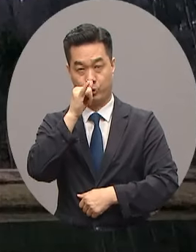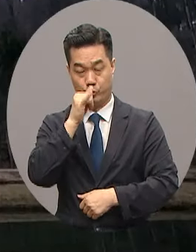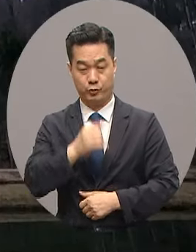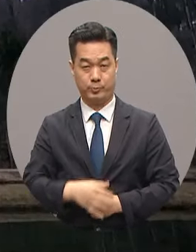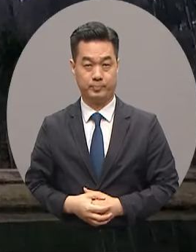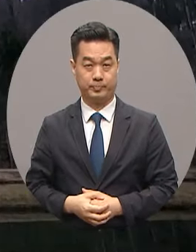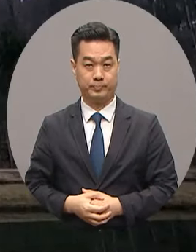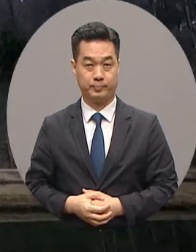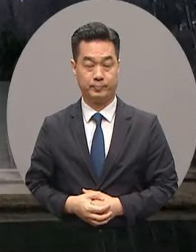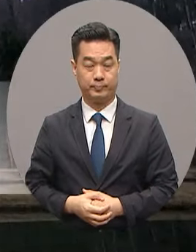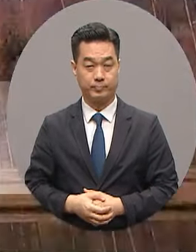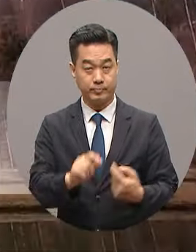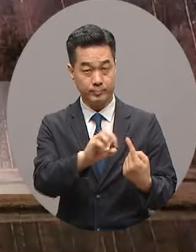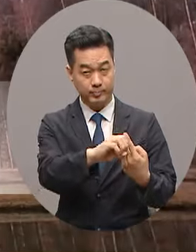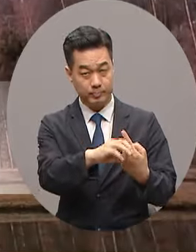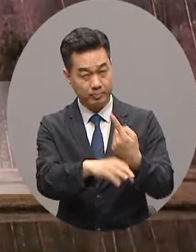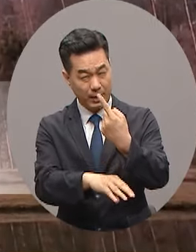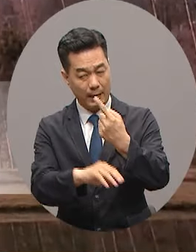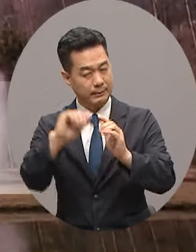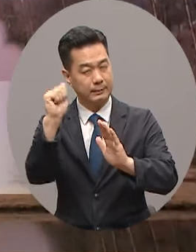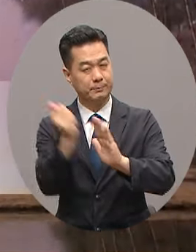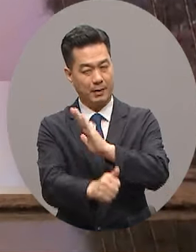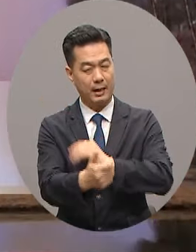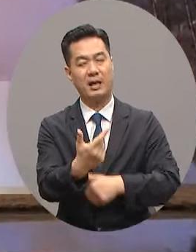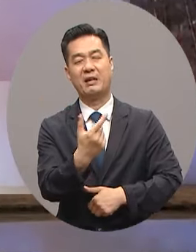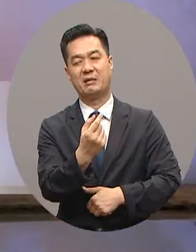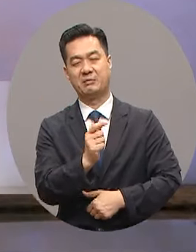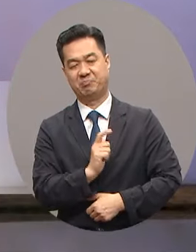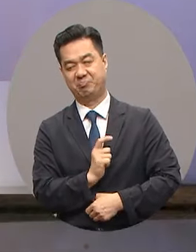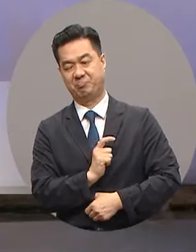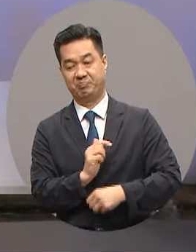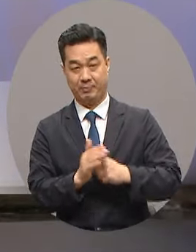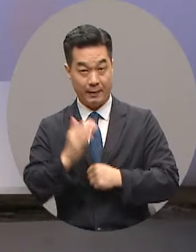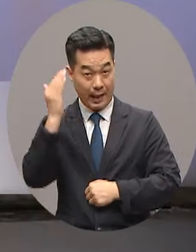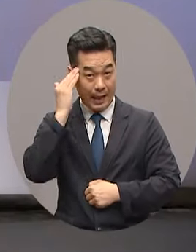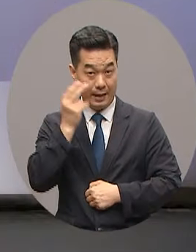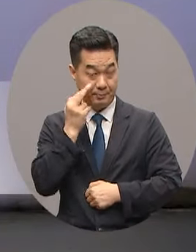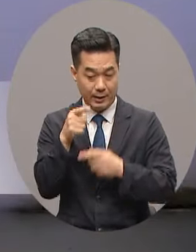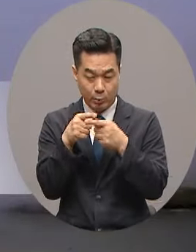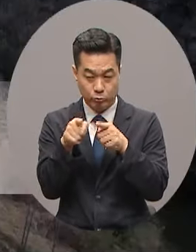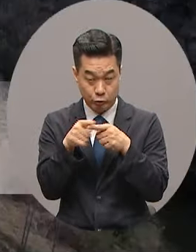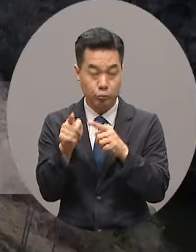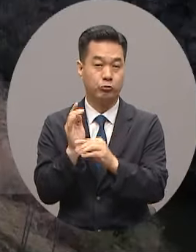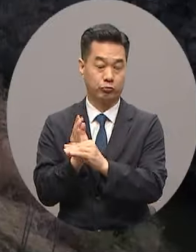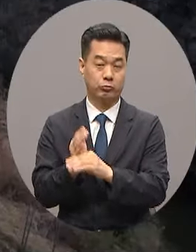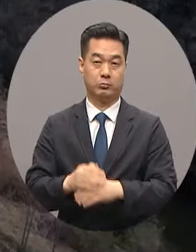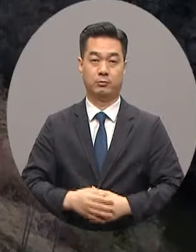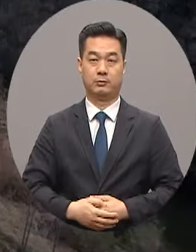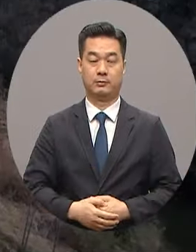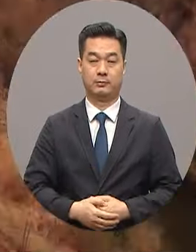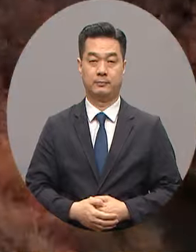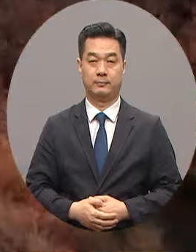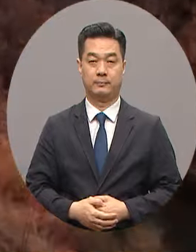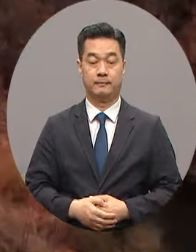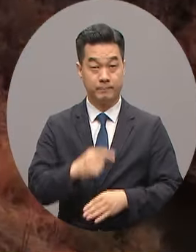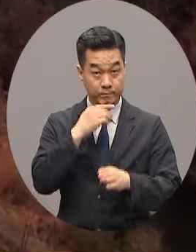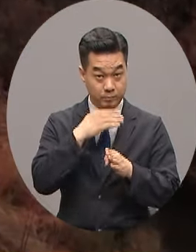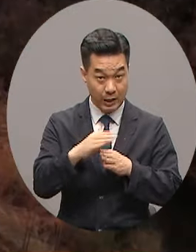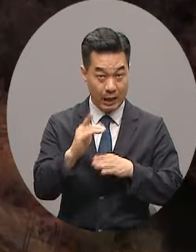군당국은이 미사일 발사는 실패한 것으로 추정하면서 한미가 초가 분석 중이라고 설명했습니다 북한이